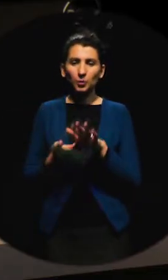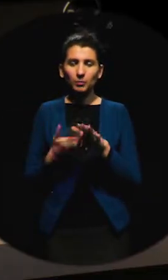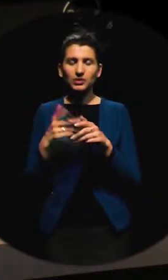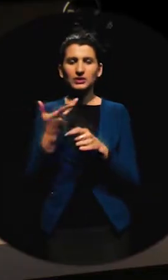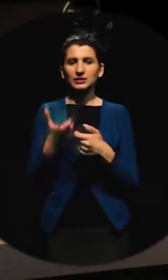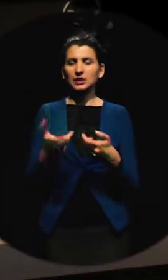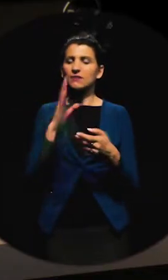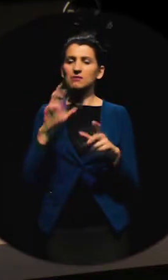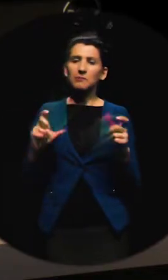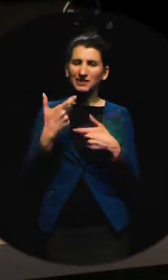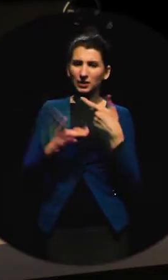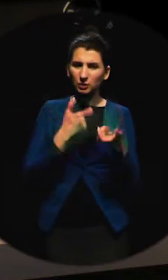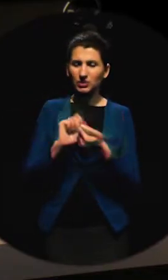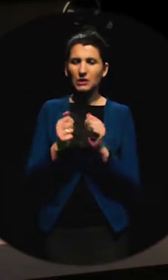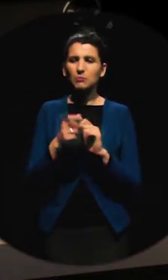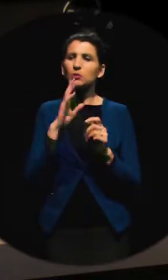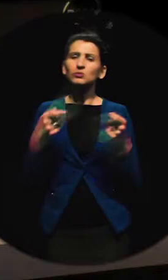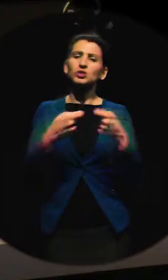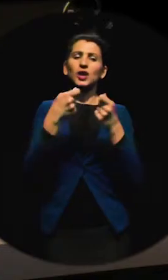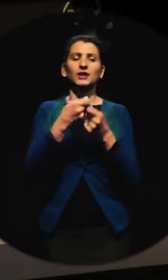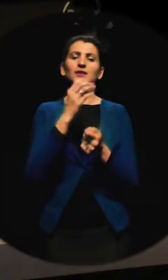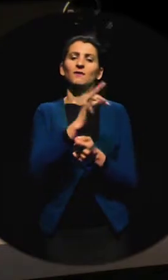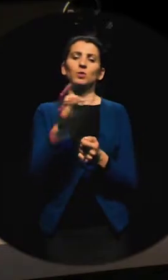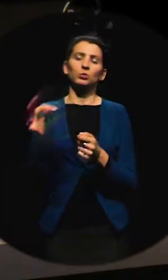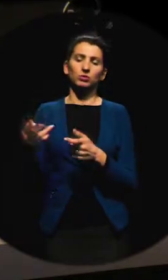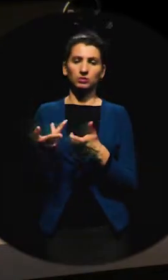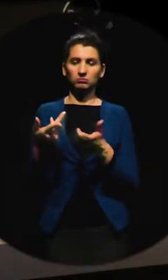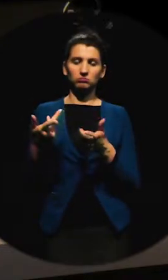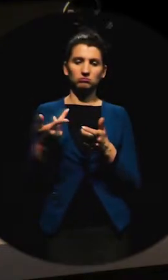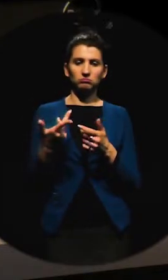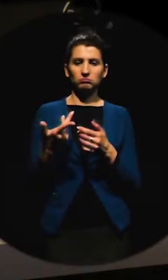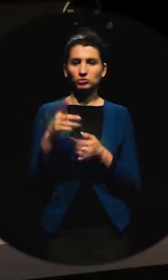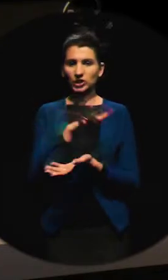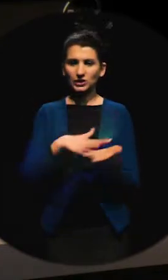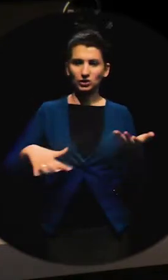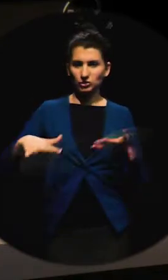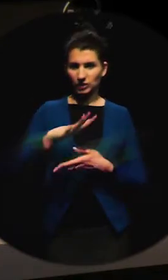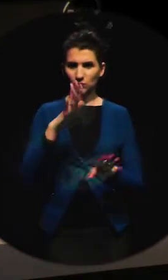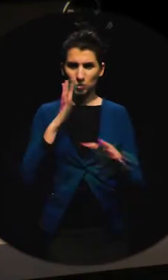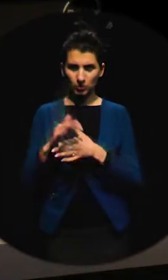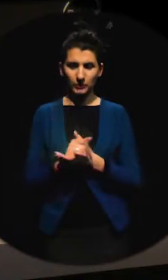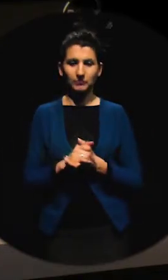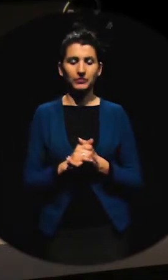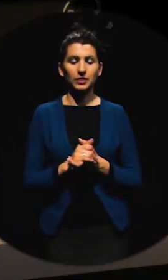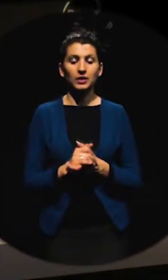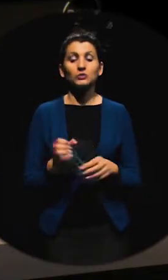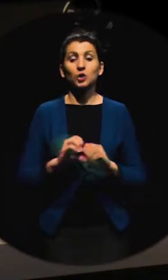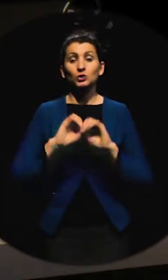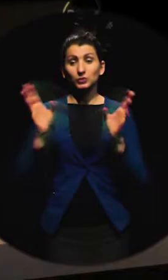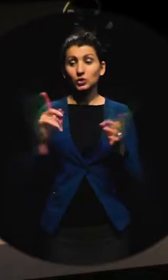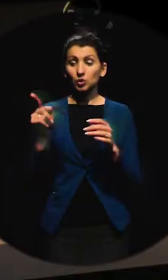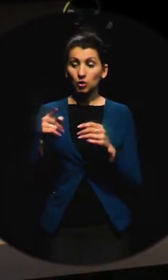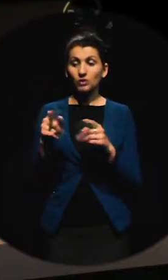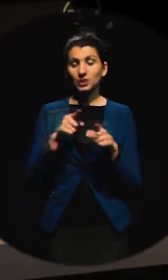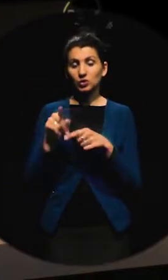uszkodzić, czy zakłóca taką ich intymną przestrzeń fizyczną. No i oczywiście jest nieobliczalna. I